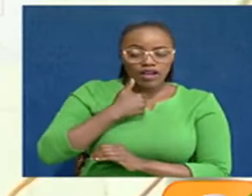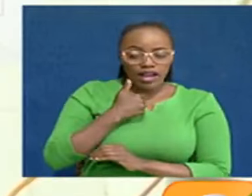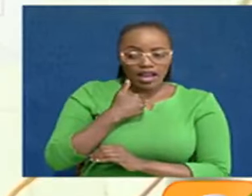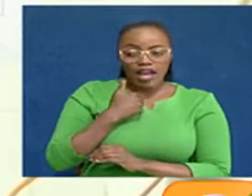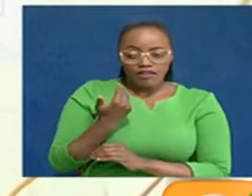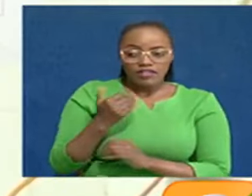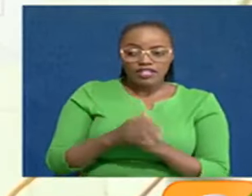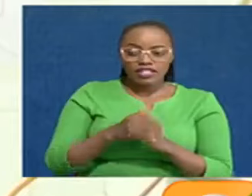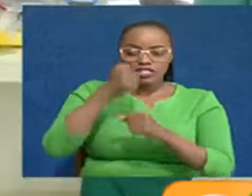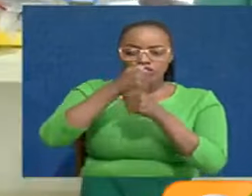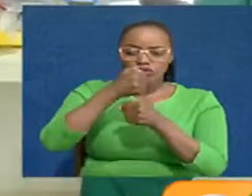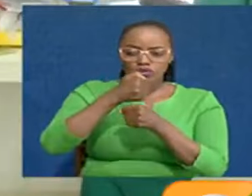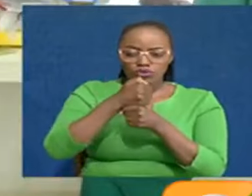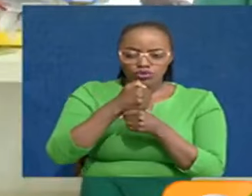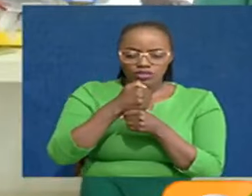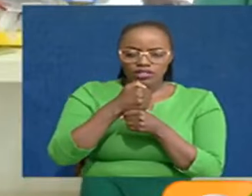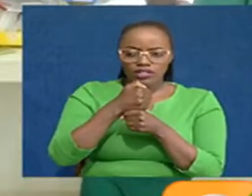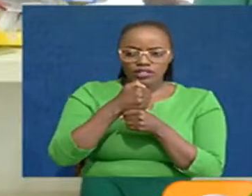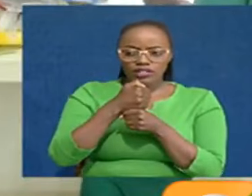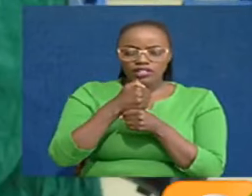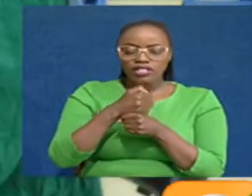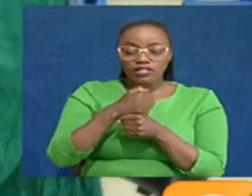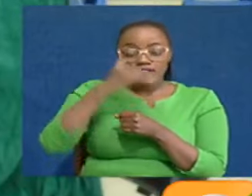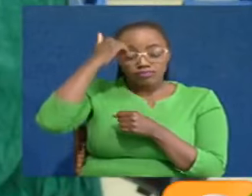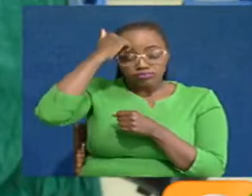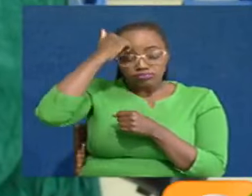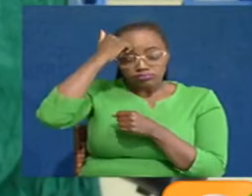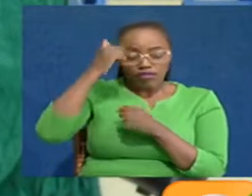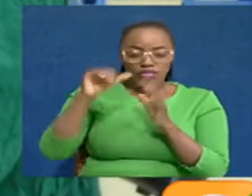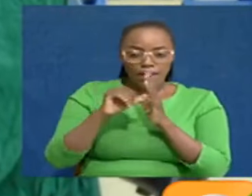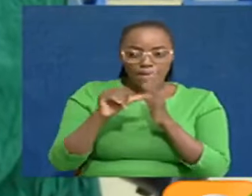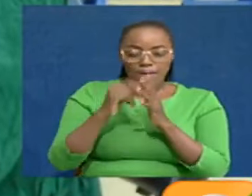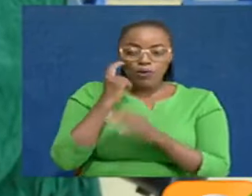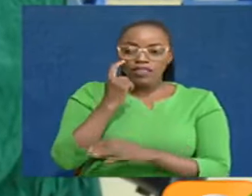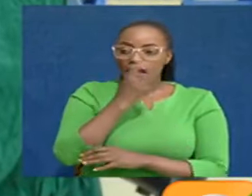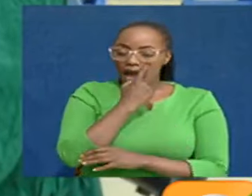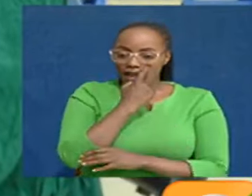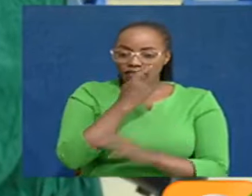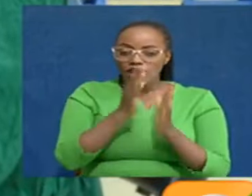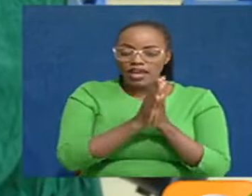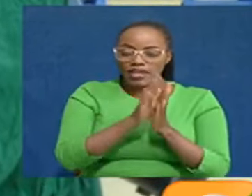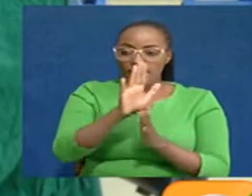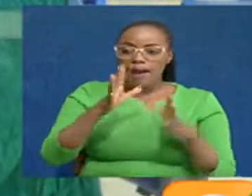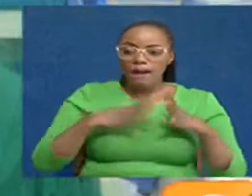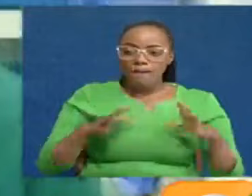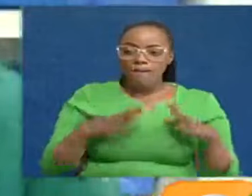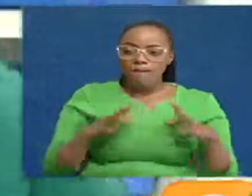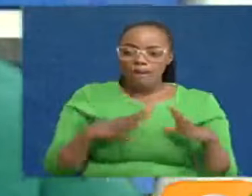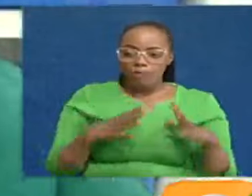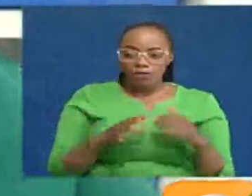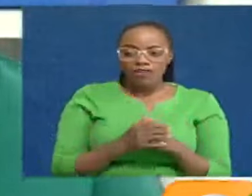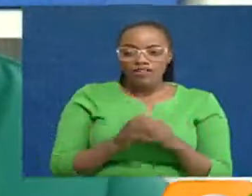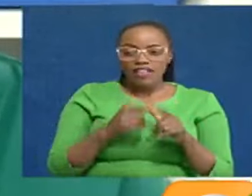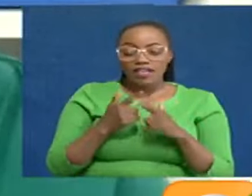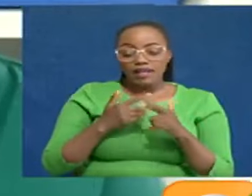Waliponigusia kwamba wangependa mtu aende kusomea shida ya macho ndio aweze kupata mtu atatibu watu wao, ndio ikabidi